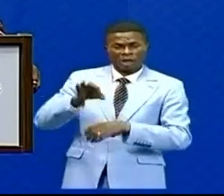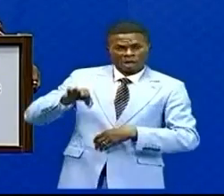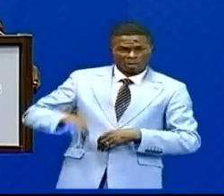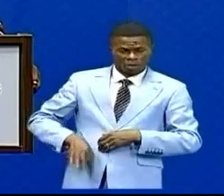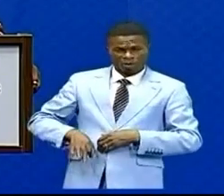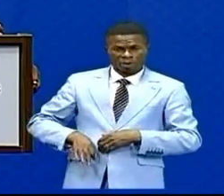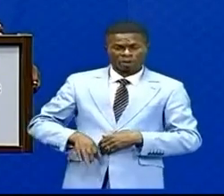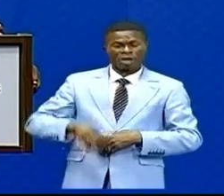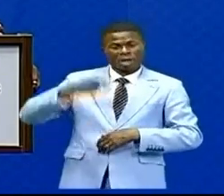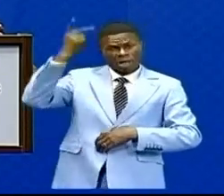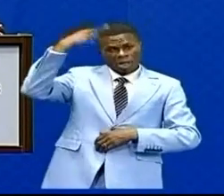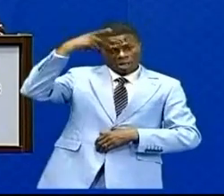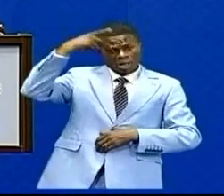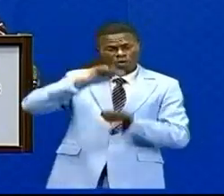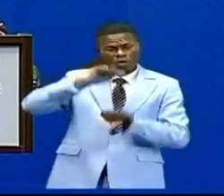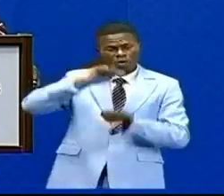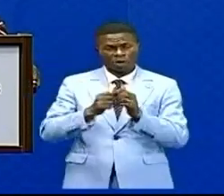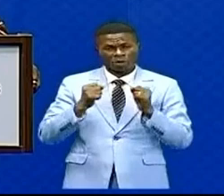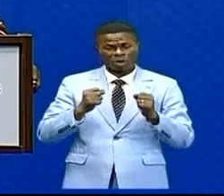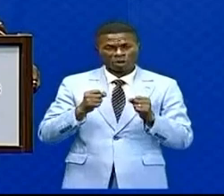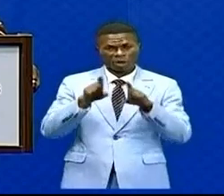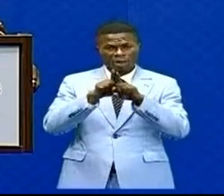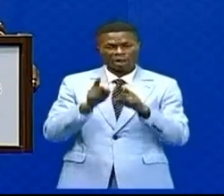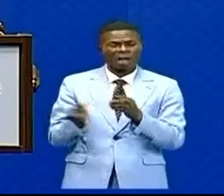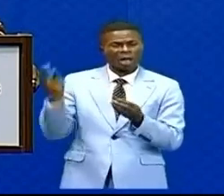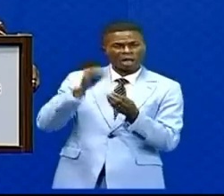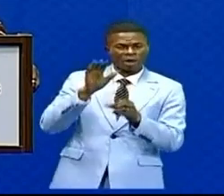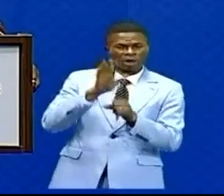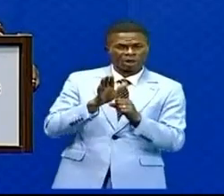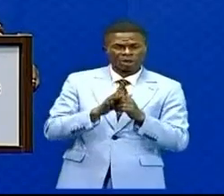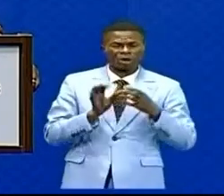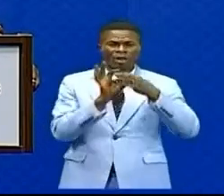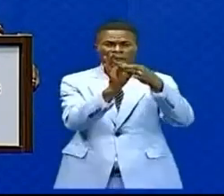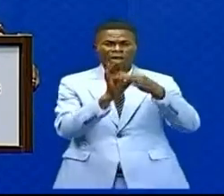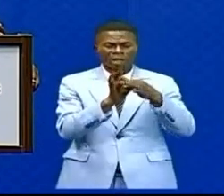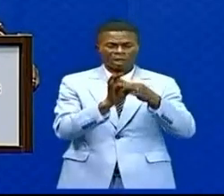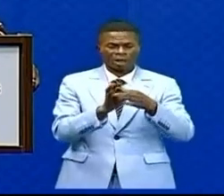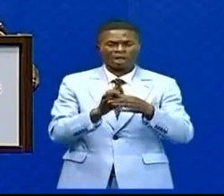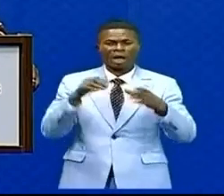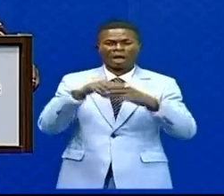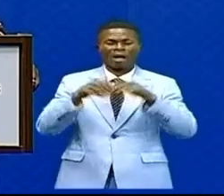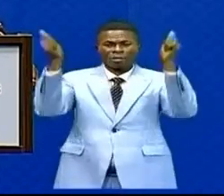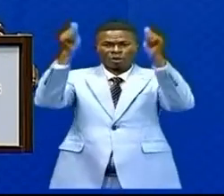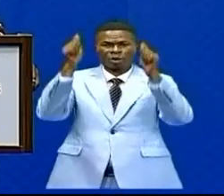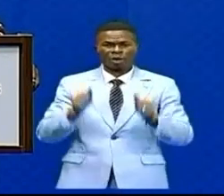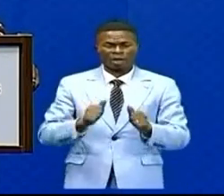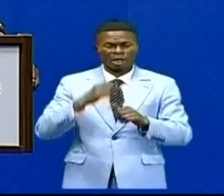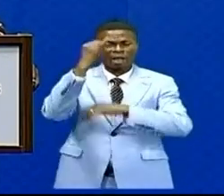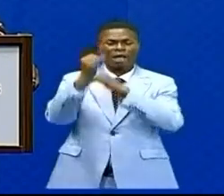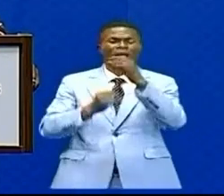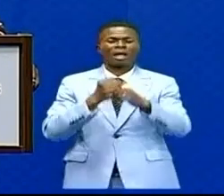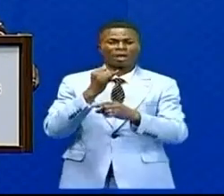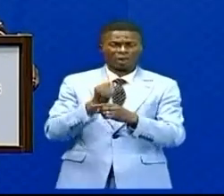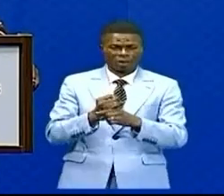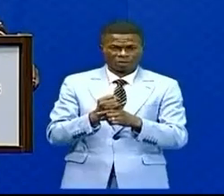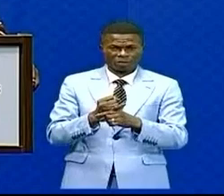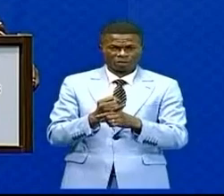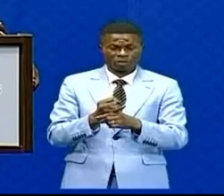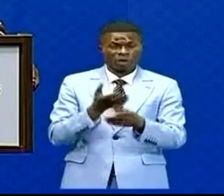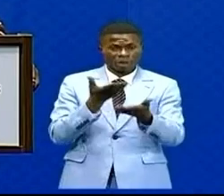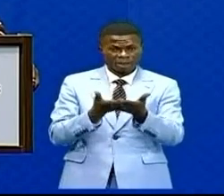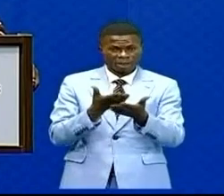redynamiser sa diplomatie et d'intensifier la coopération régionale et internationale, laquelle